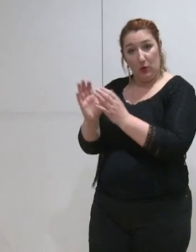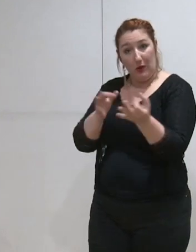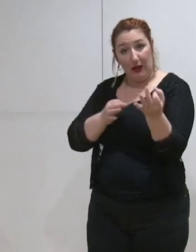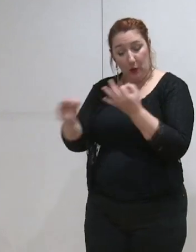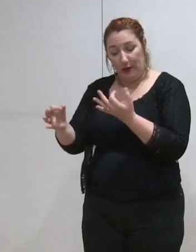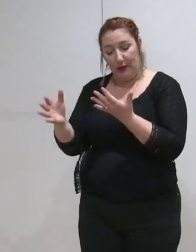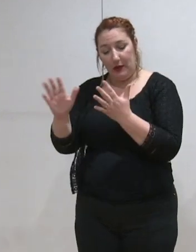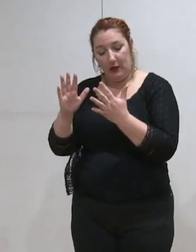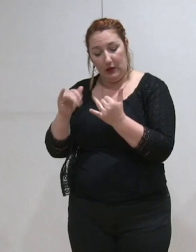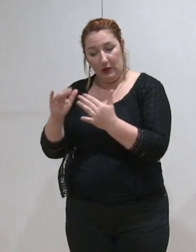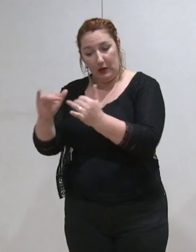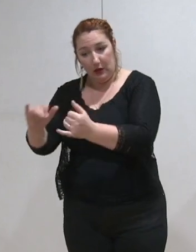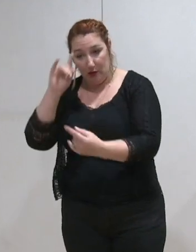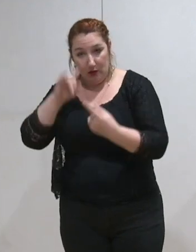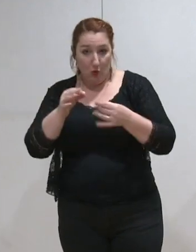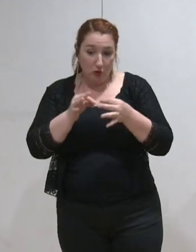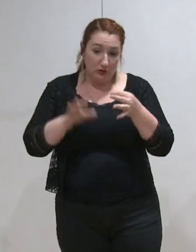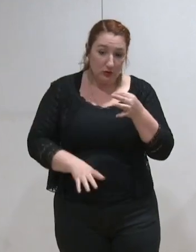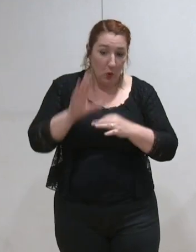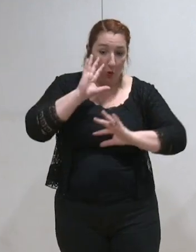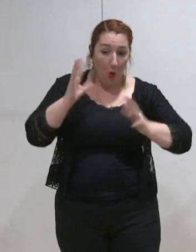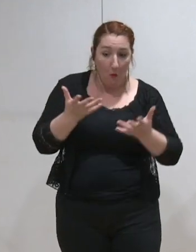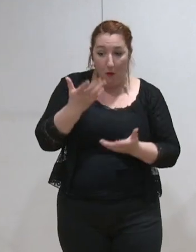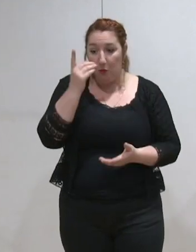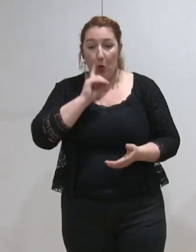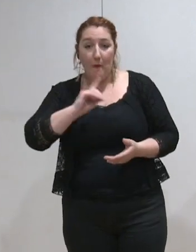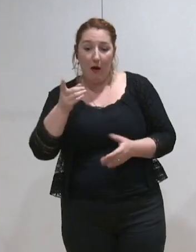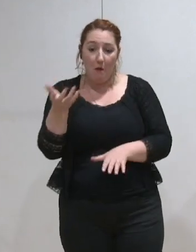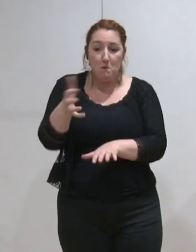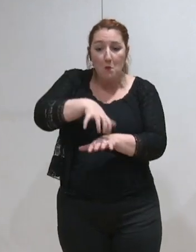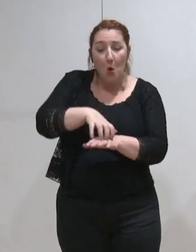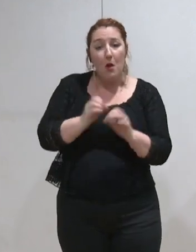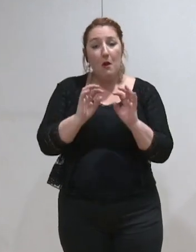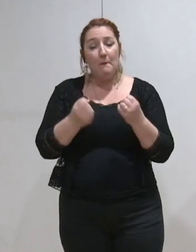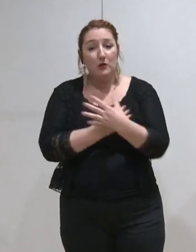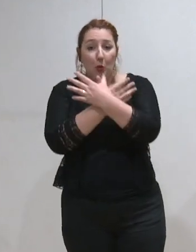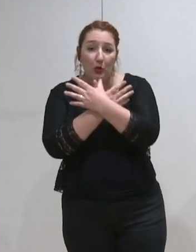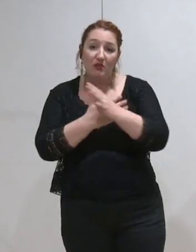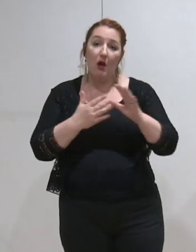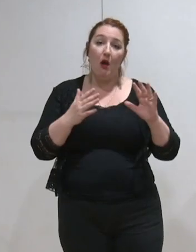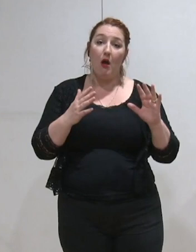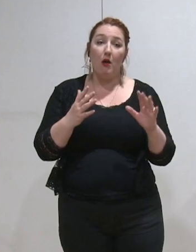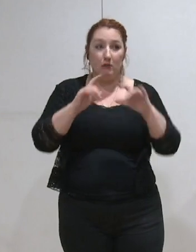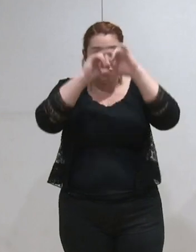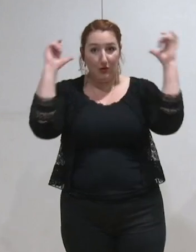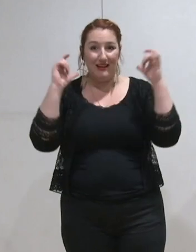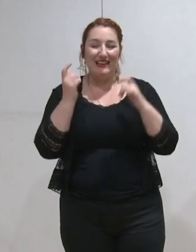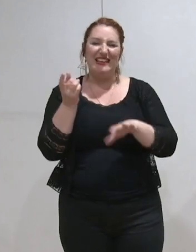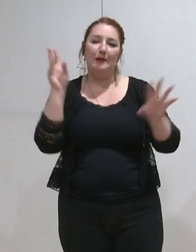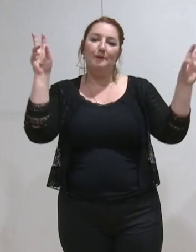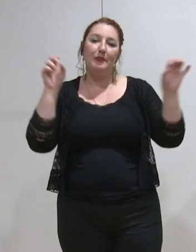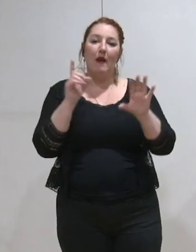solution via peut-être un pôle métropolitain sous forme de syndicat mix donc c'est pas du tout une